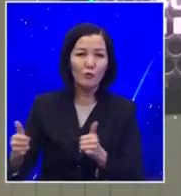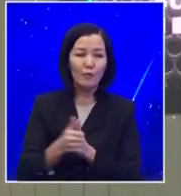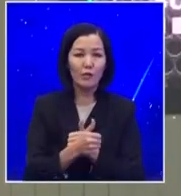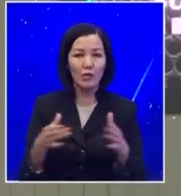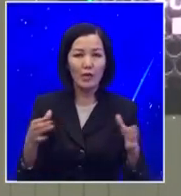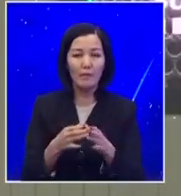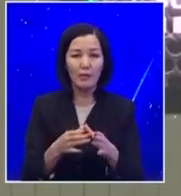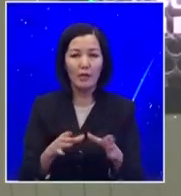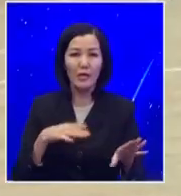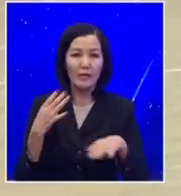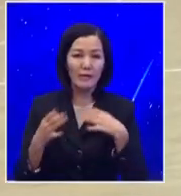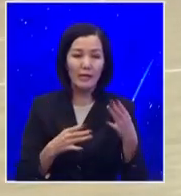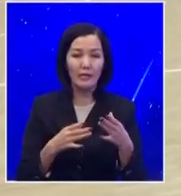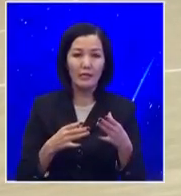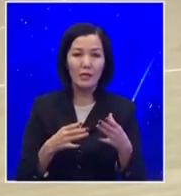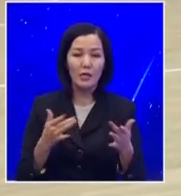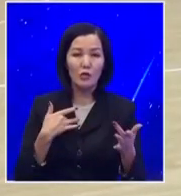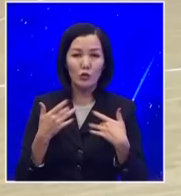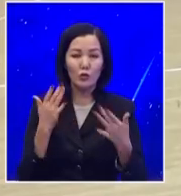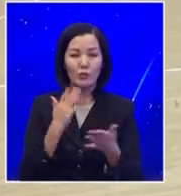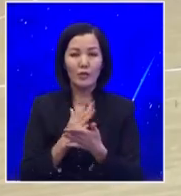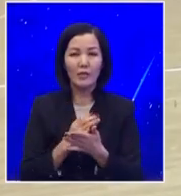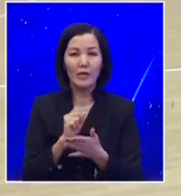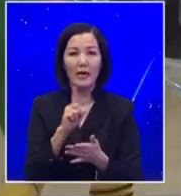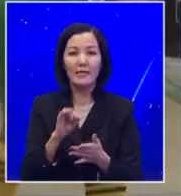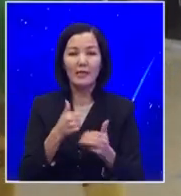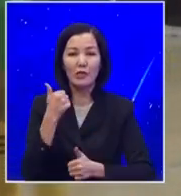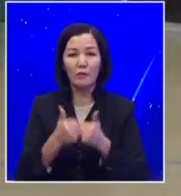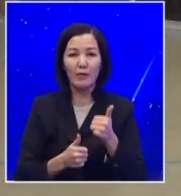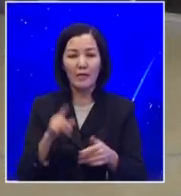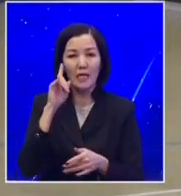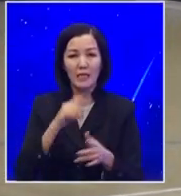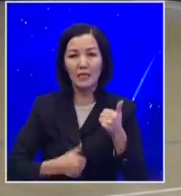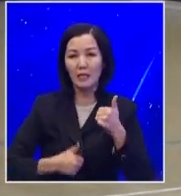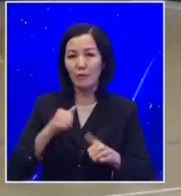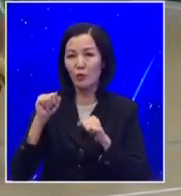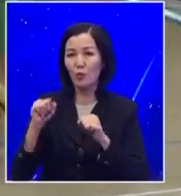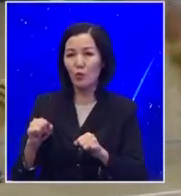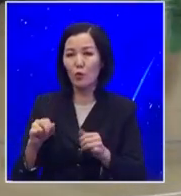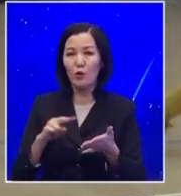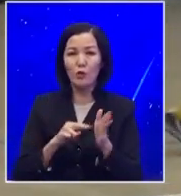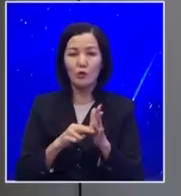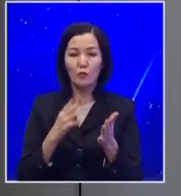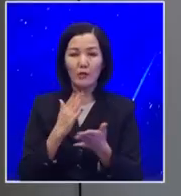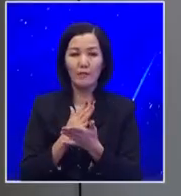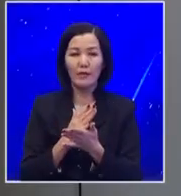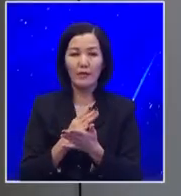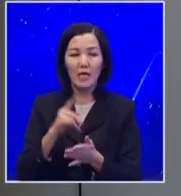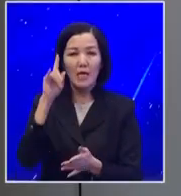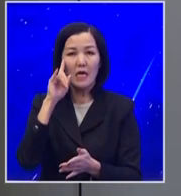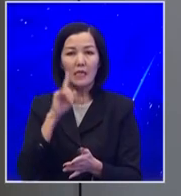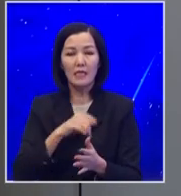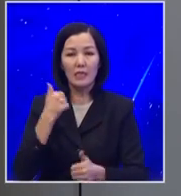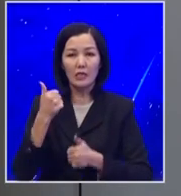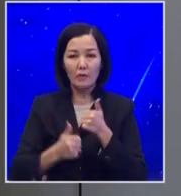атану үшін барын салмақ. Сонымен қатар Азия чемпионатына қатысып, ел намысын лайықты қорғауды да жоспарлап қойған. Қазақстан